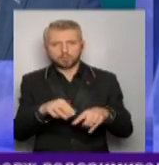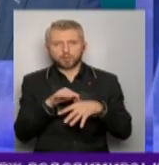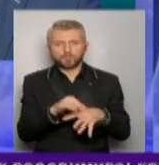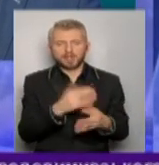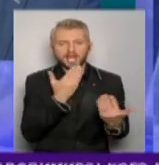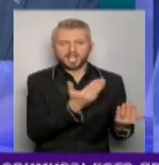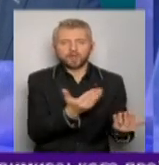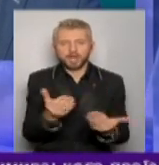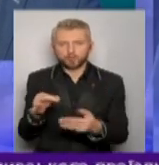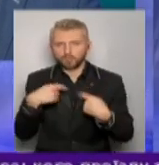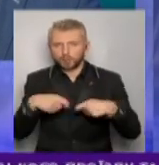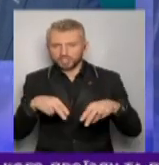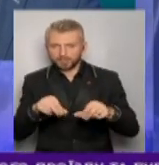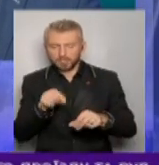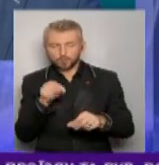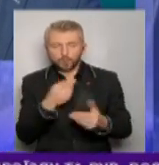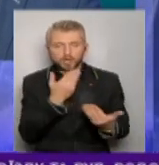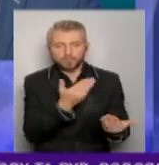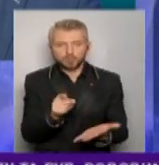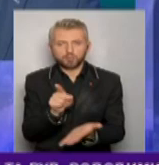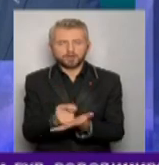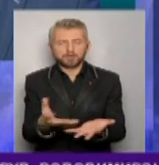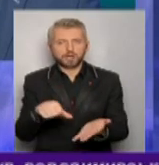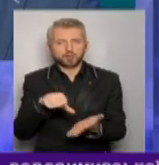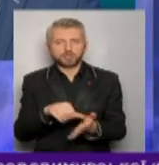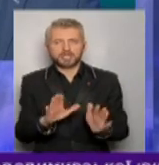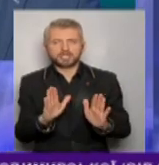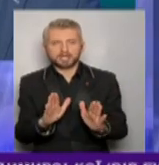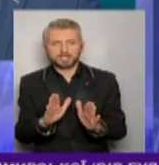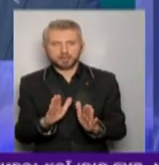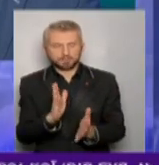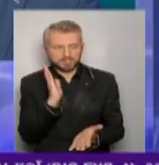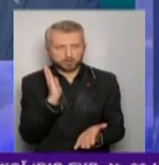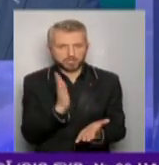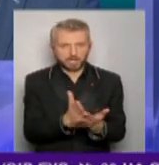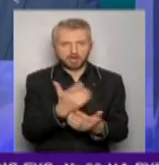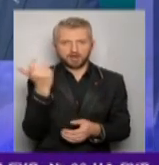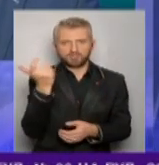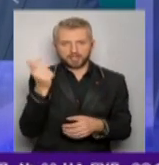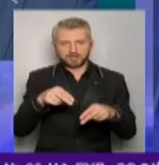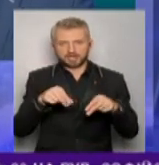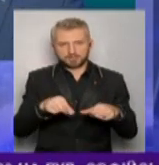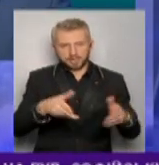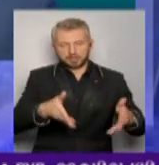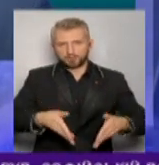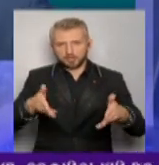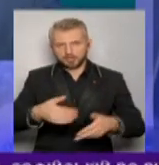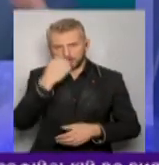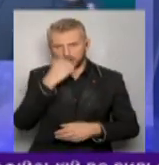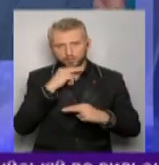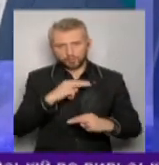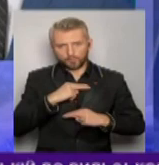щодо продажу землі. Але в цьому референдумі повинні брати участь тільки безпосередньо власники земельних паїв. Дякую.